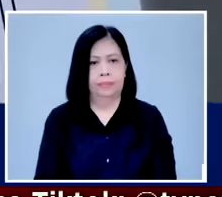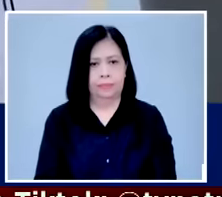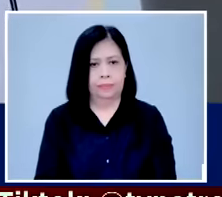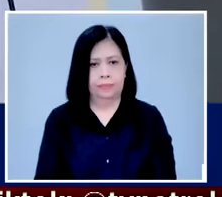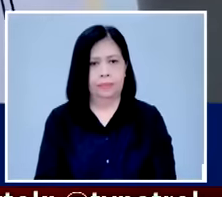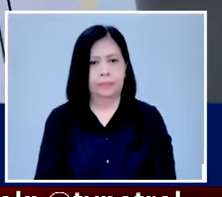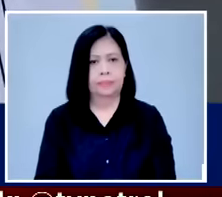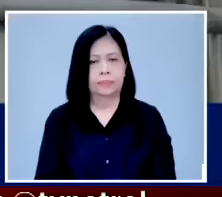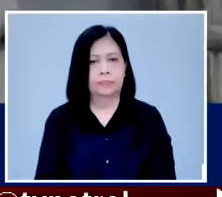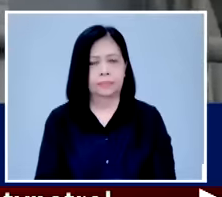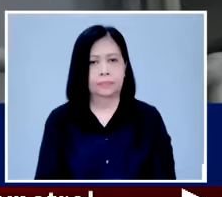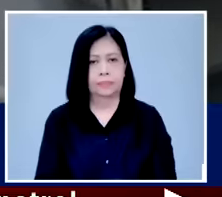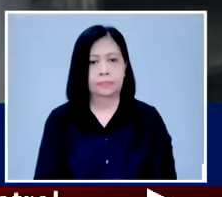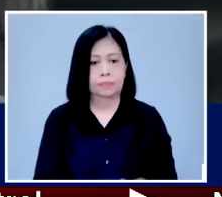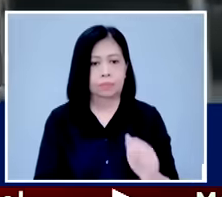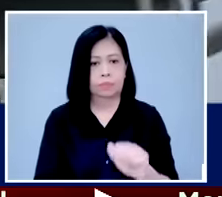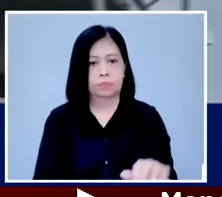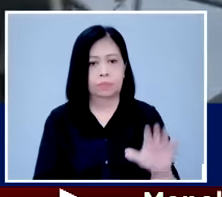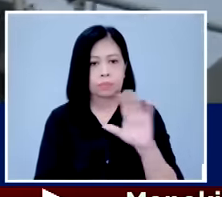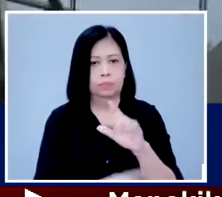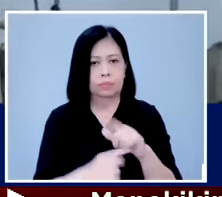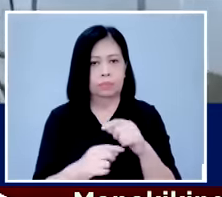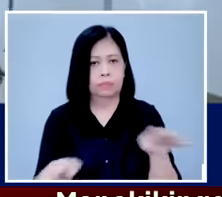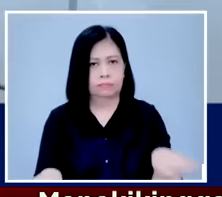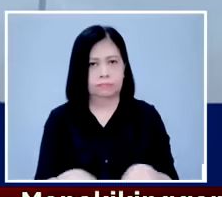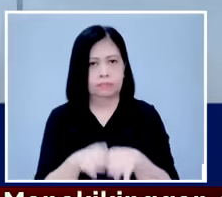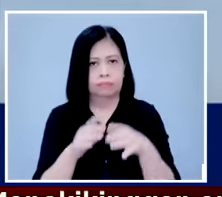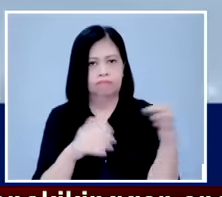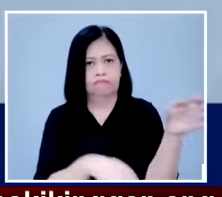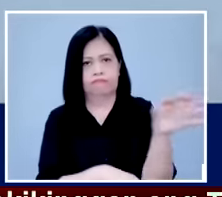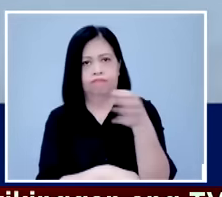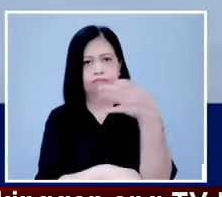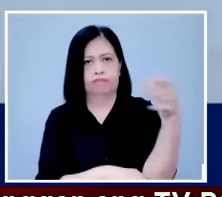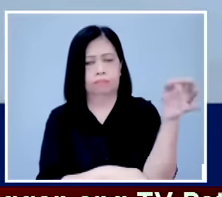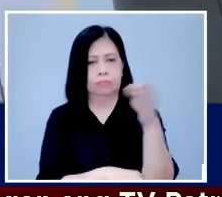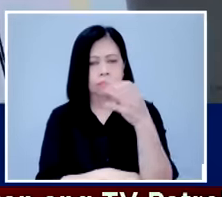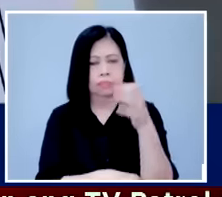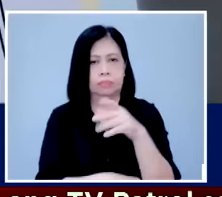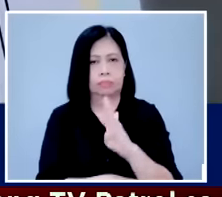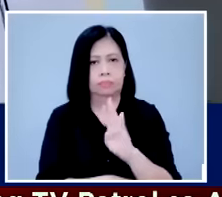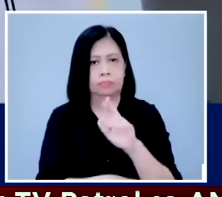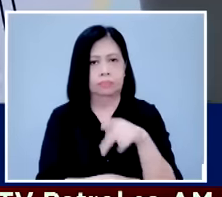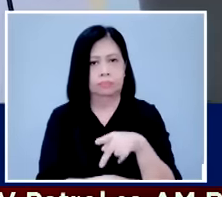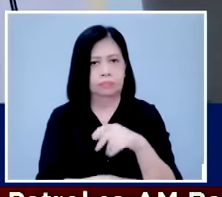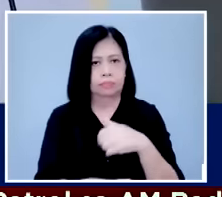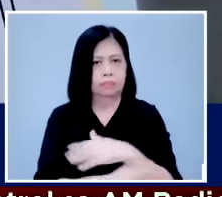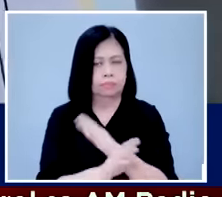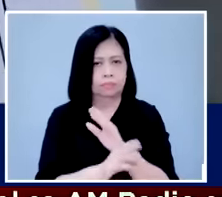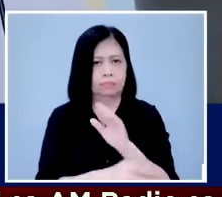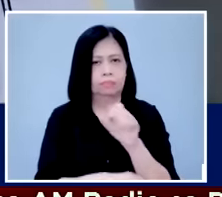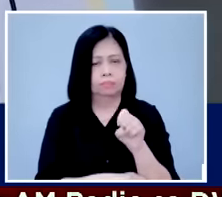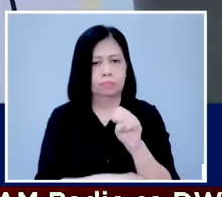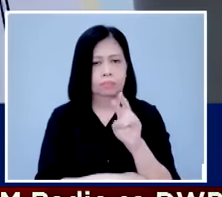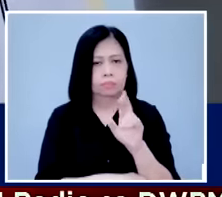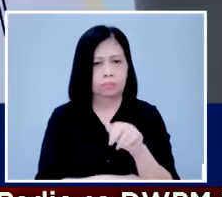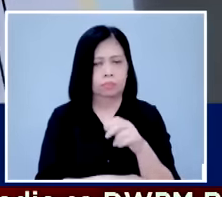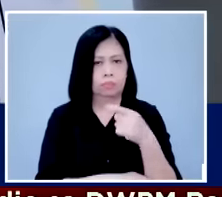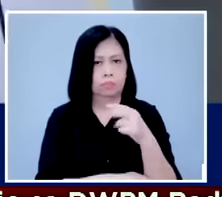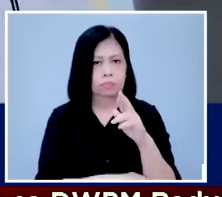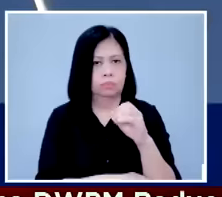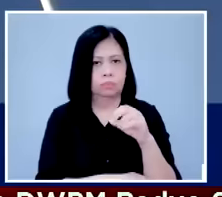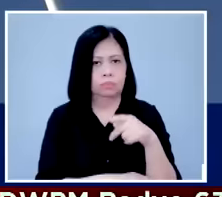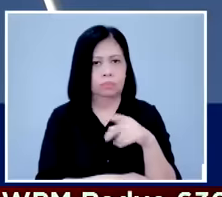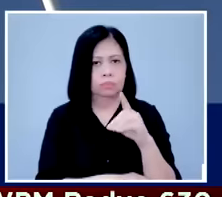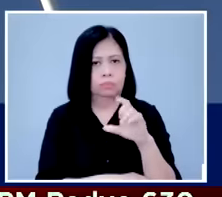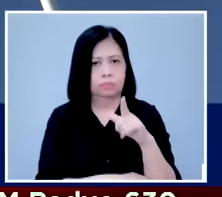Alas 6 ng umaga, sabay-sabay na itinaas at winagayway ng BRP Davao del Sur, BRP Gregorio del Pilar at ng BRP